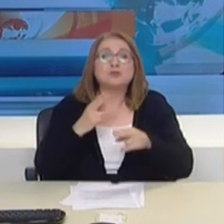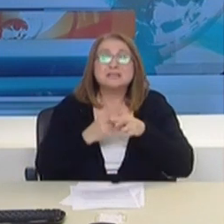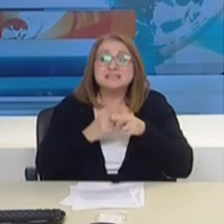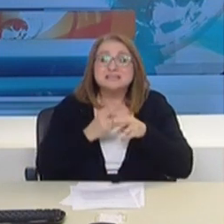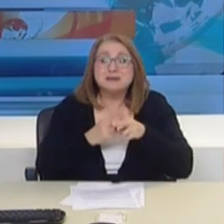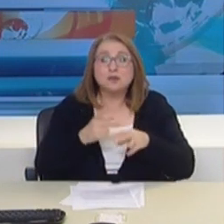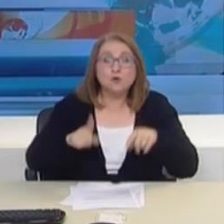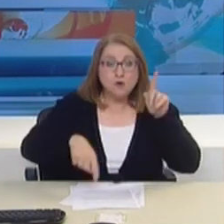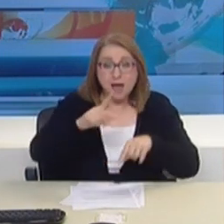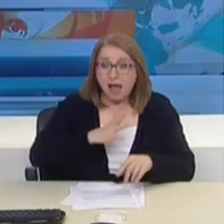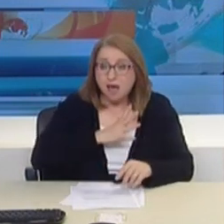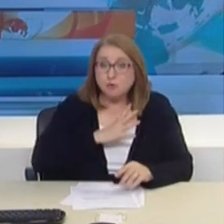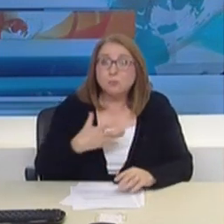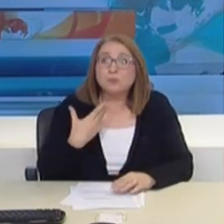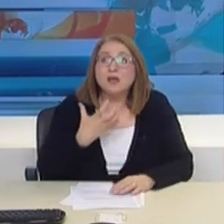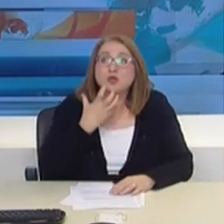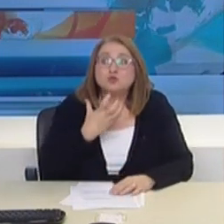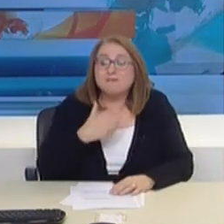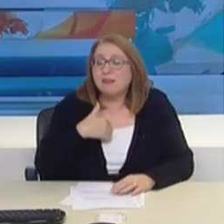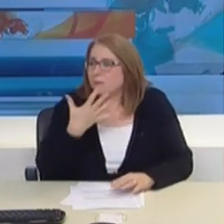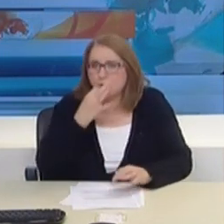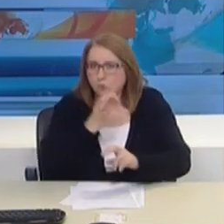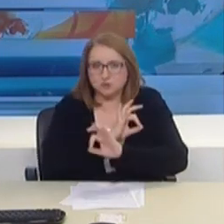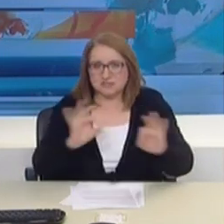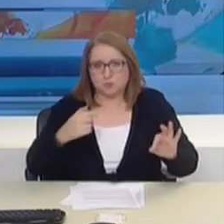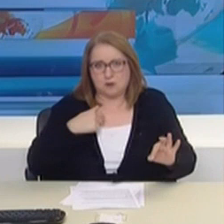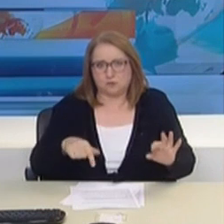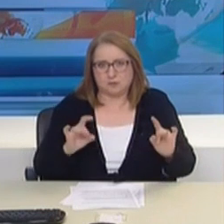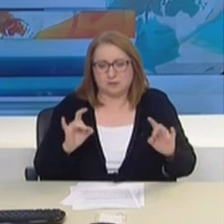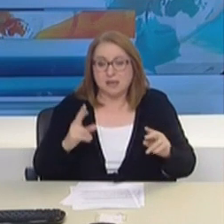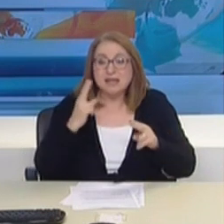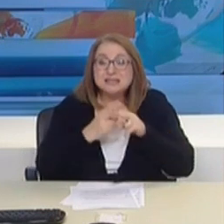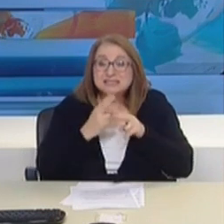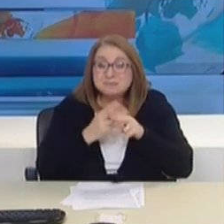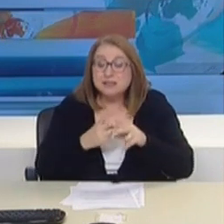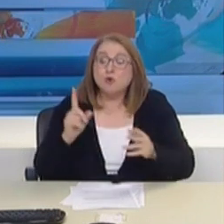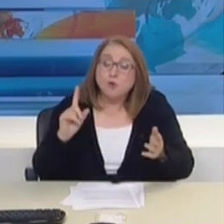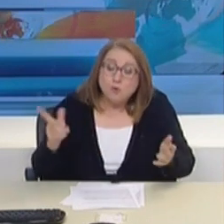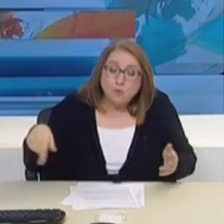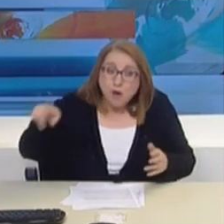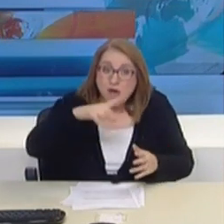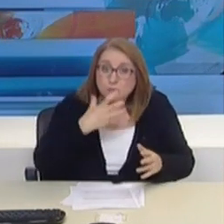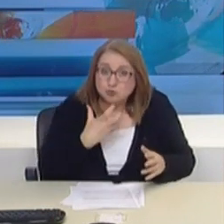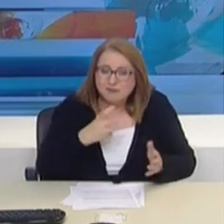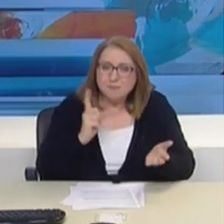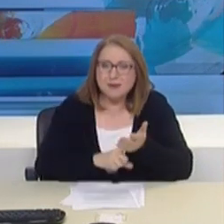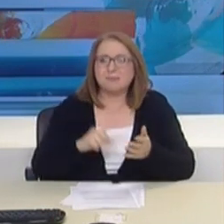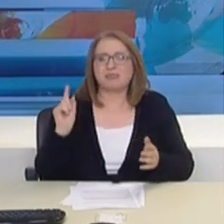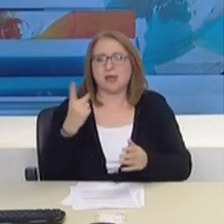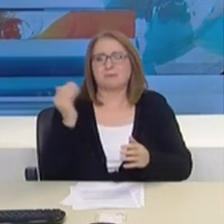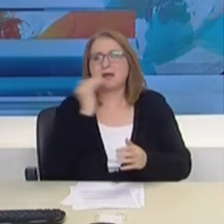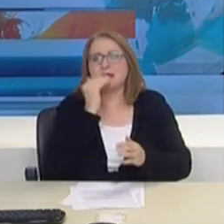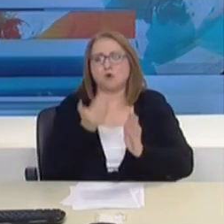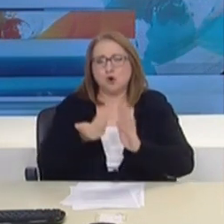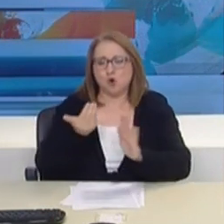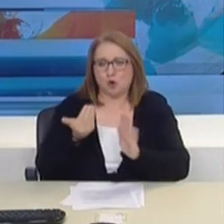είναι σοβαρά είναι αναγκαίο να είναι σε θεραπεία και είναι καλό να παίρνουν θεραπεία όσο δυνατόν πιο γρήγορα. Η ελληνική εταιρεία